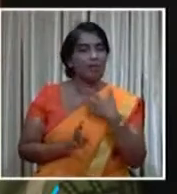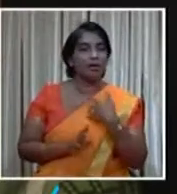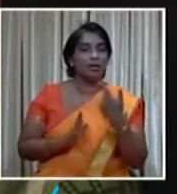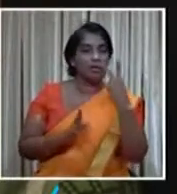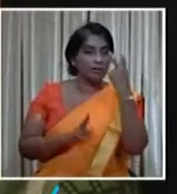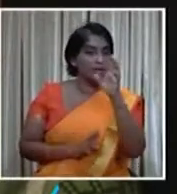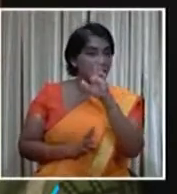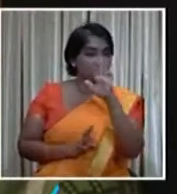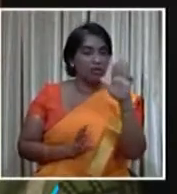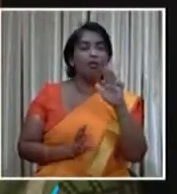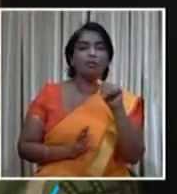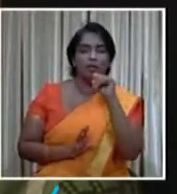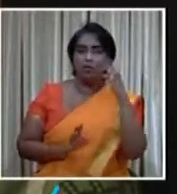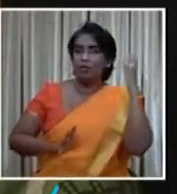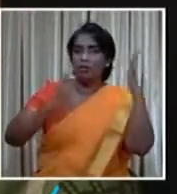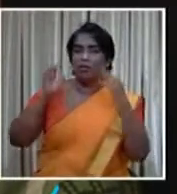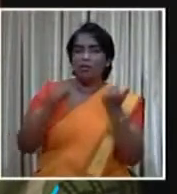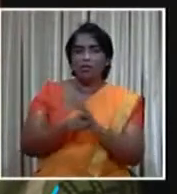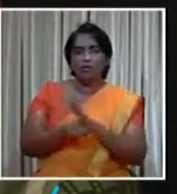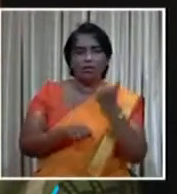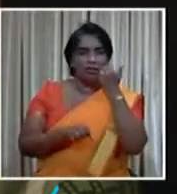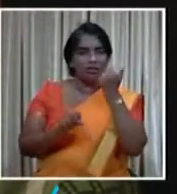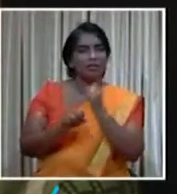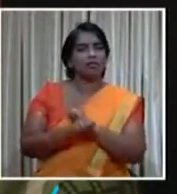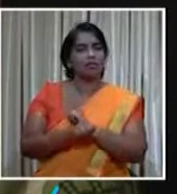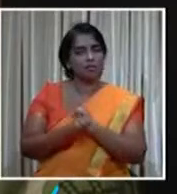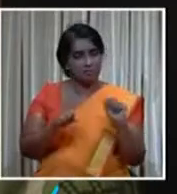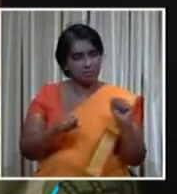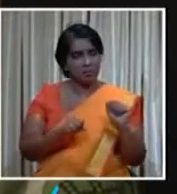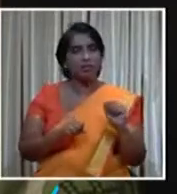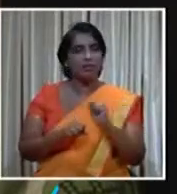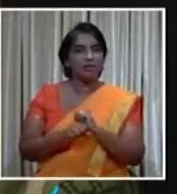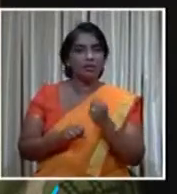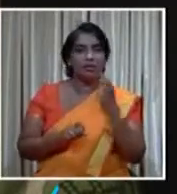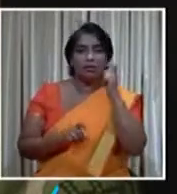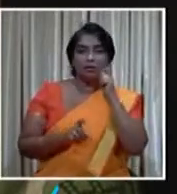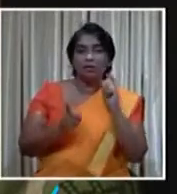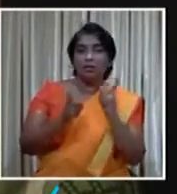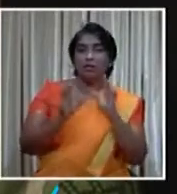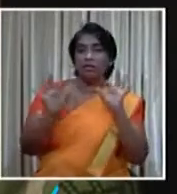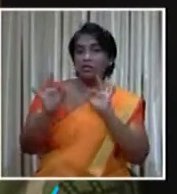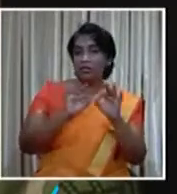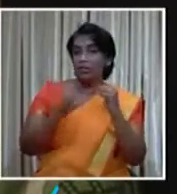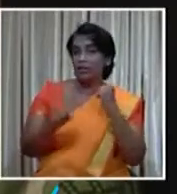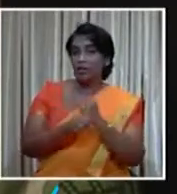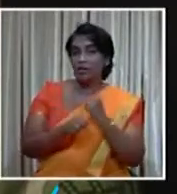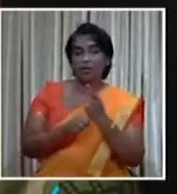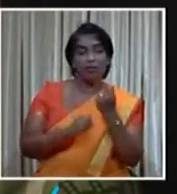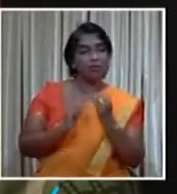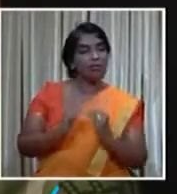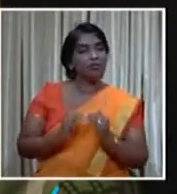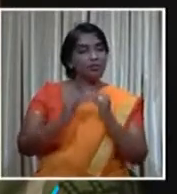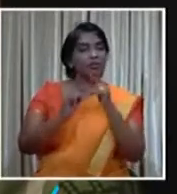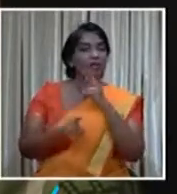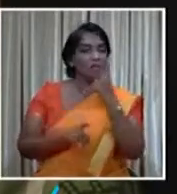2019 වර්ෂයේ කිසිදු ගෝලීය වසංගතයක් නොමැතිව ඊනියා යහපාල ආණ්ඩුව ගෙන තිබූ ආර්ථික වර්ධන